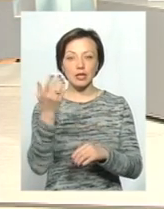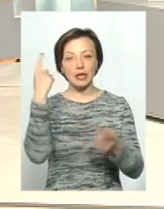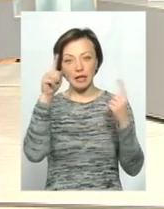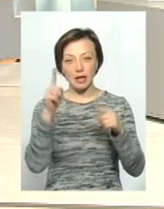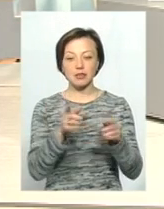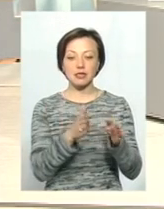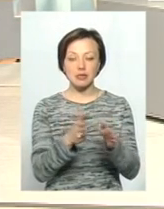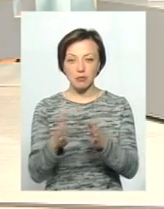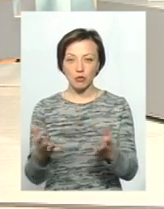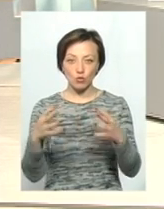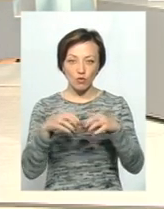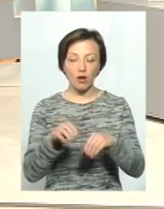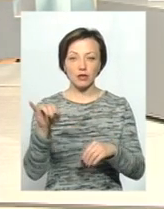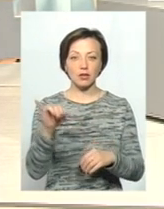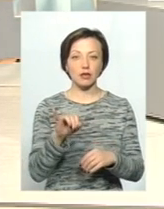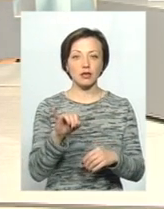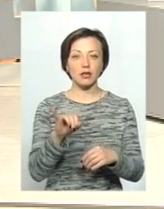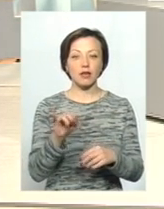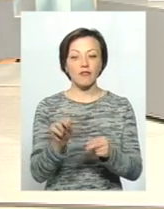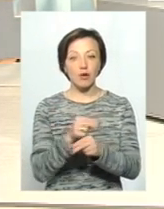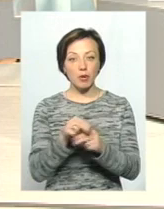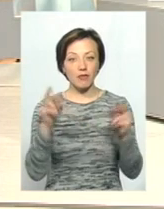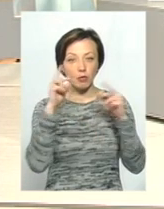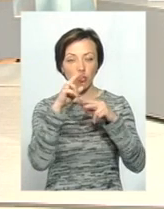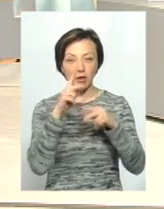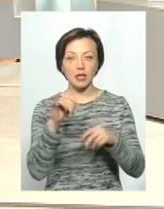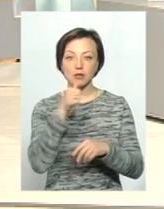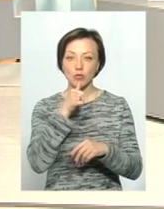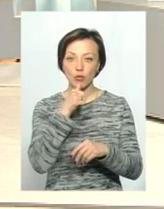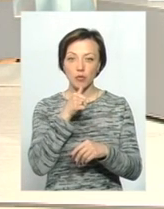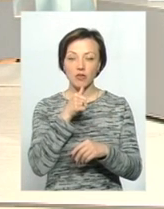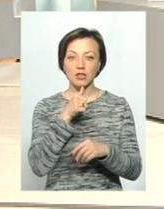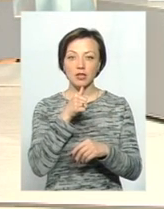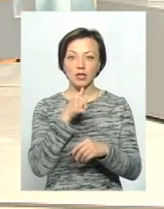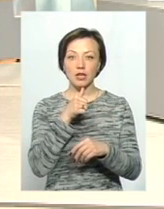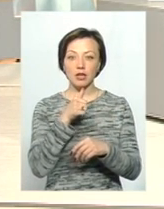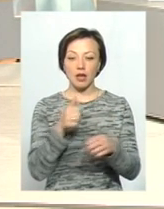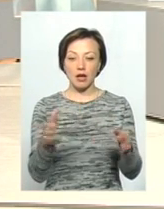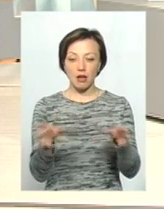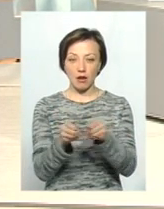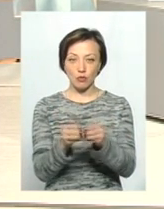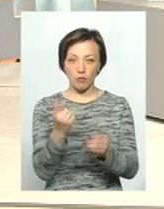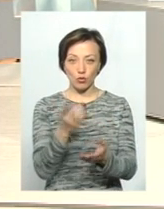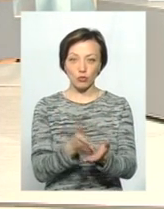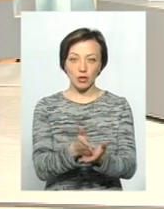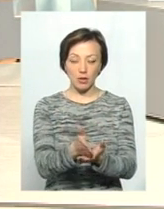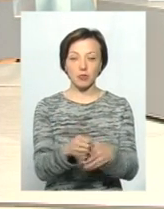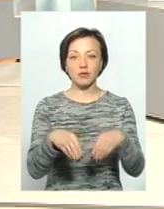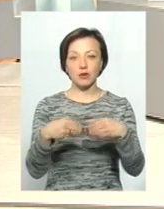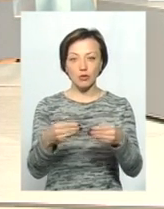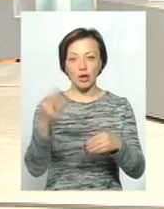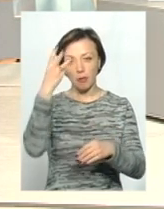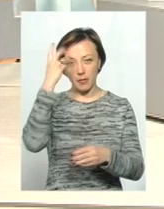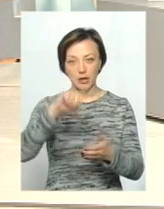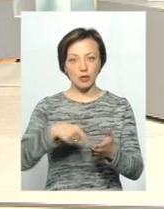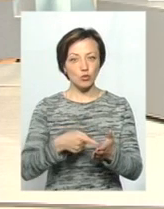ідеї, систематизувати і виправити помилки, і спробувати йти разом в одному напрямку, принесуть для